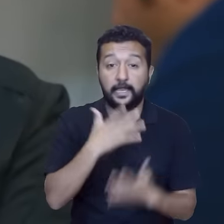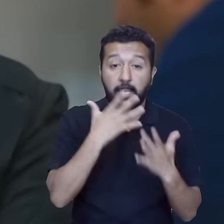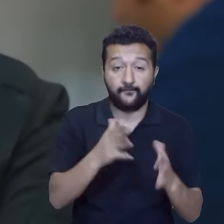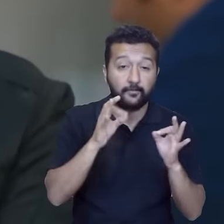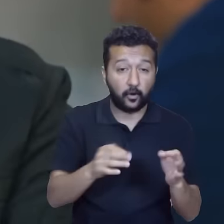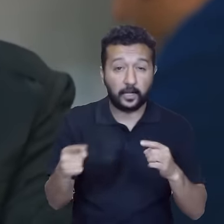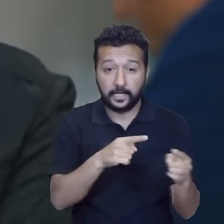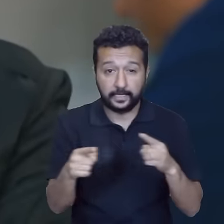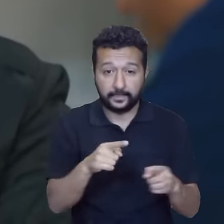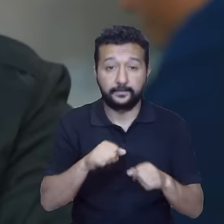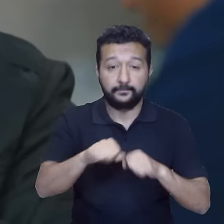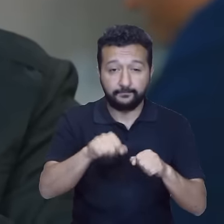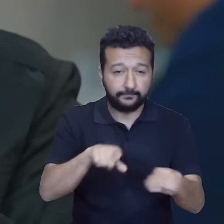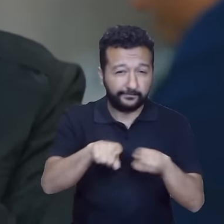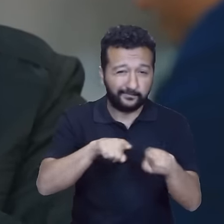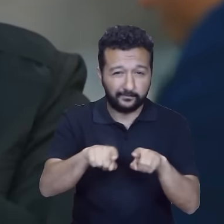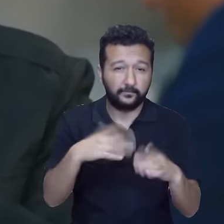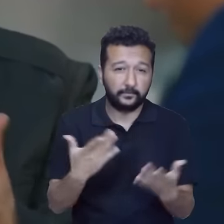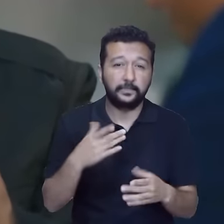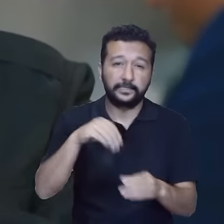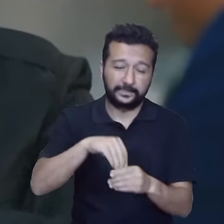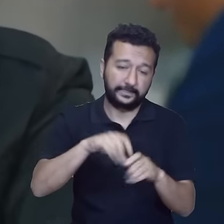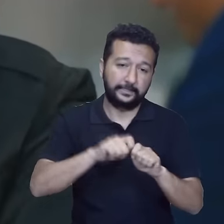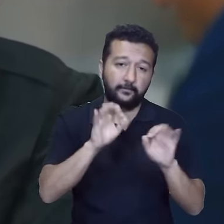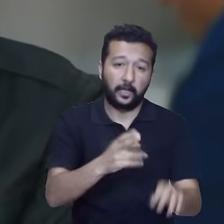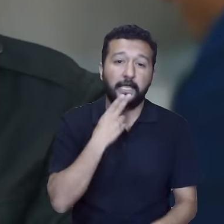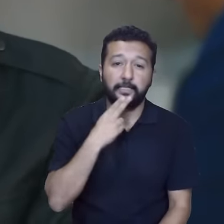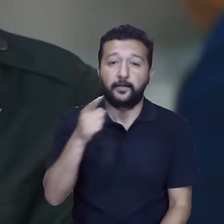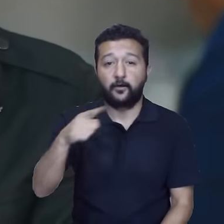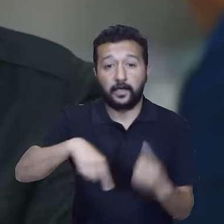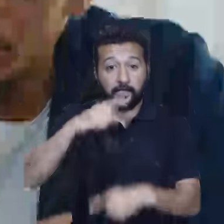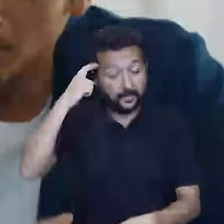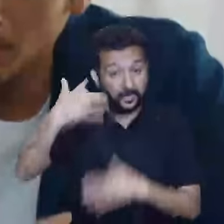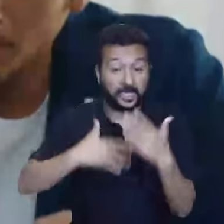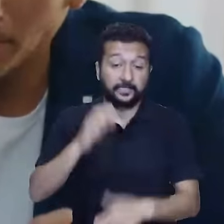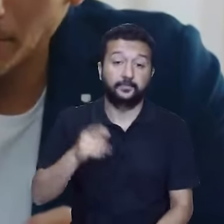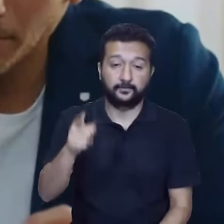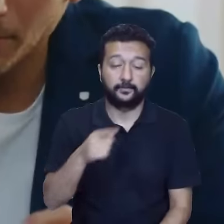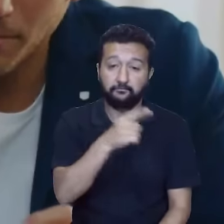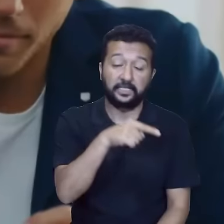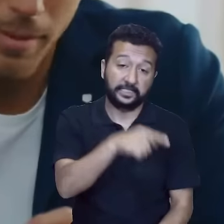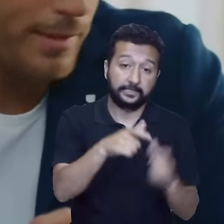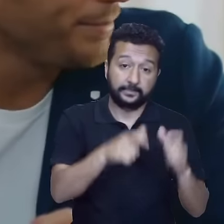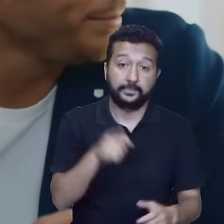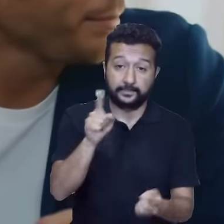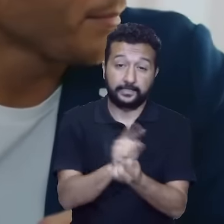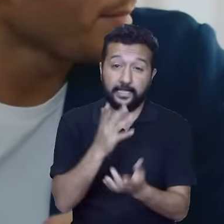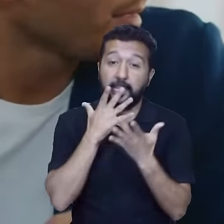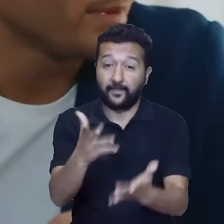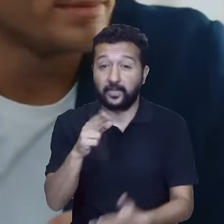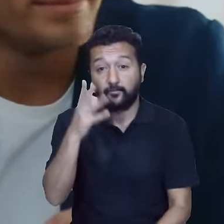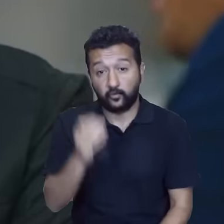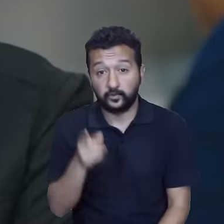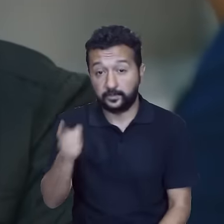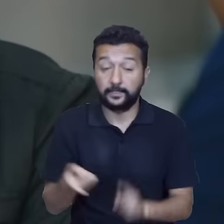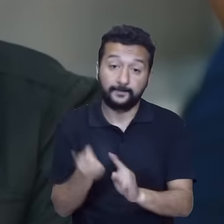nefret böyle at başı giden duygulardır yani. Kadının oralarda kafası karışır yani. Bir taraftan senden nefret ediyor gibi